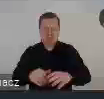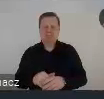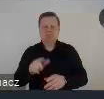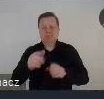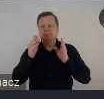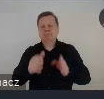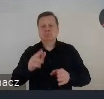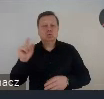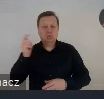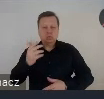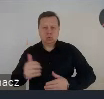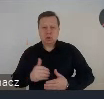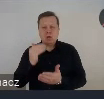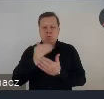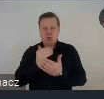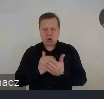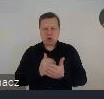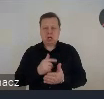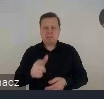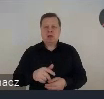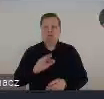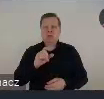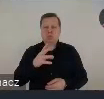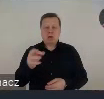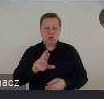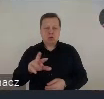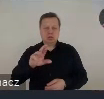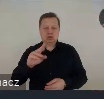głównie programem Polski Inkubator Rzemiosła.